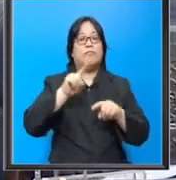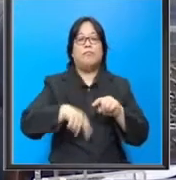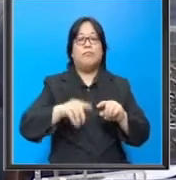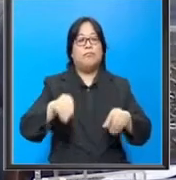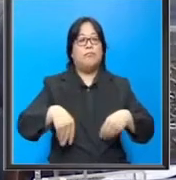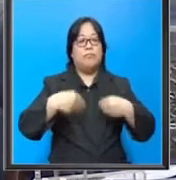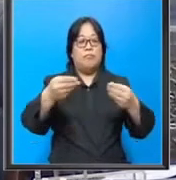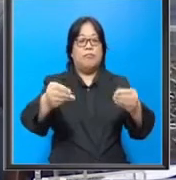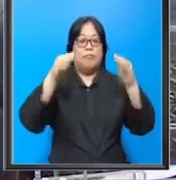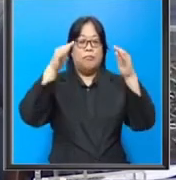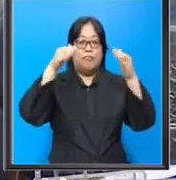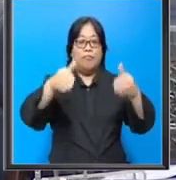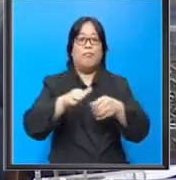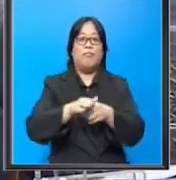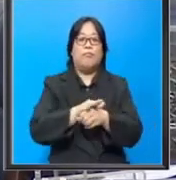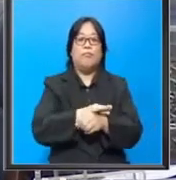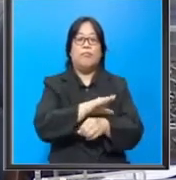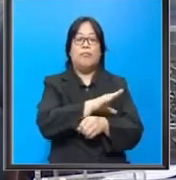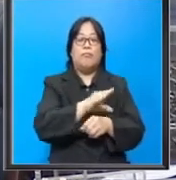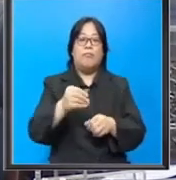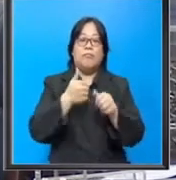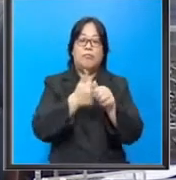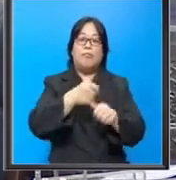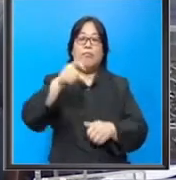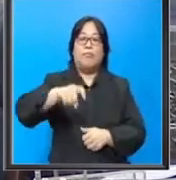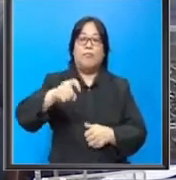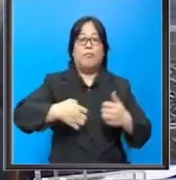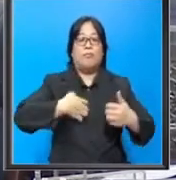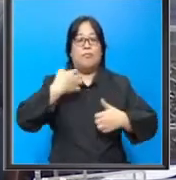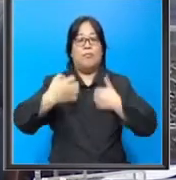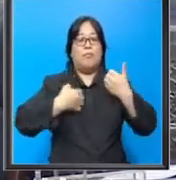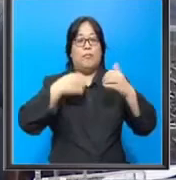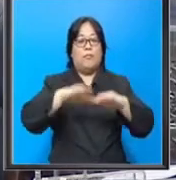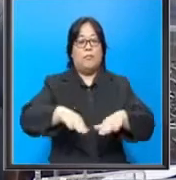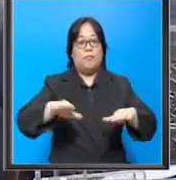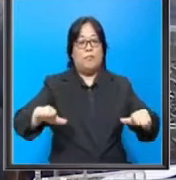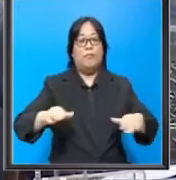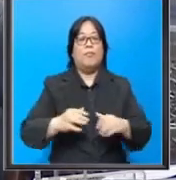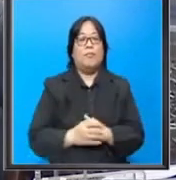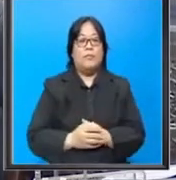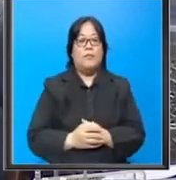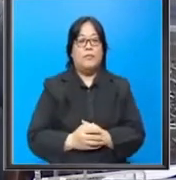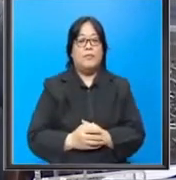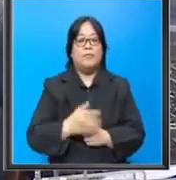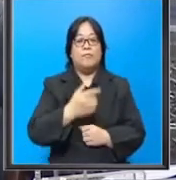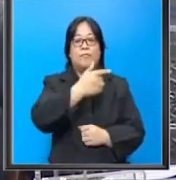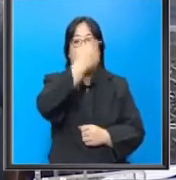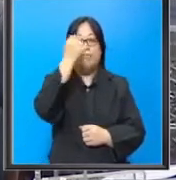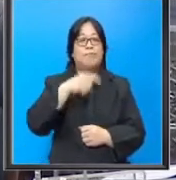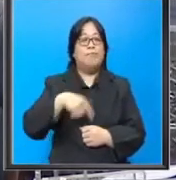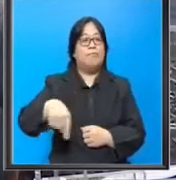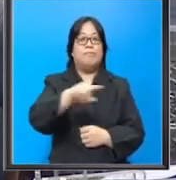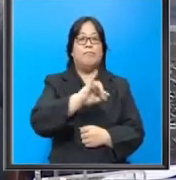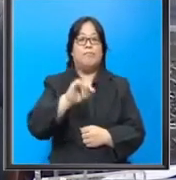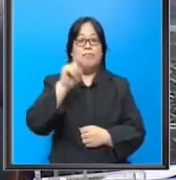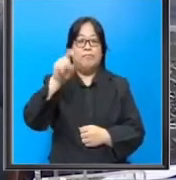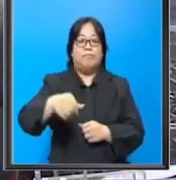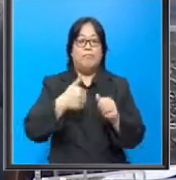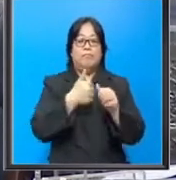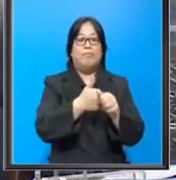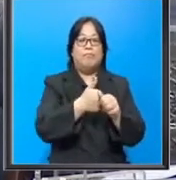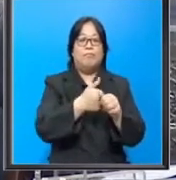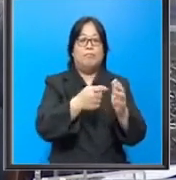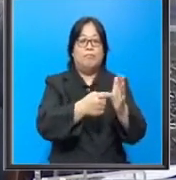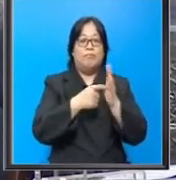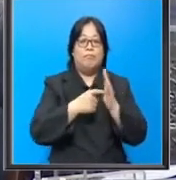memberikan sepenuh perhatian serta memenuhi keperluan emosi kanak-kanak memandangkan waktu juga perlu memenuhi